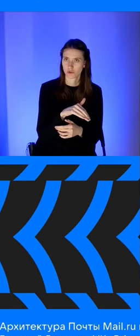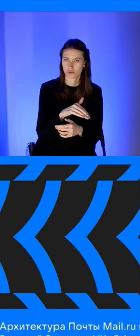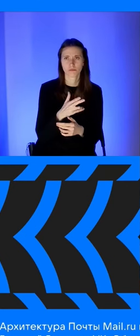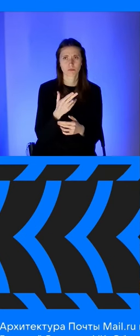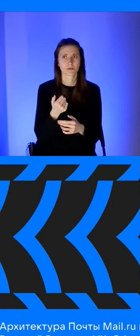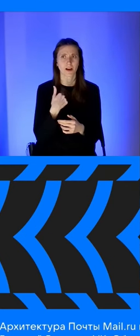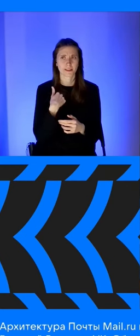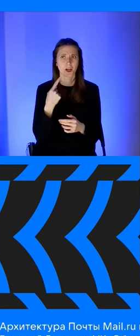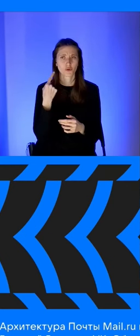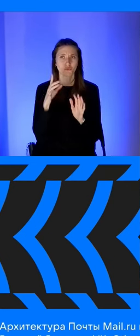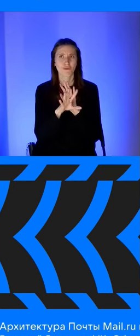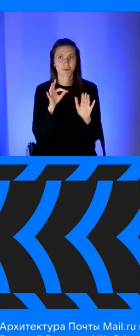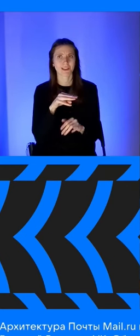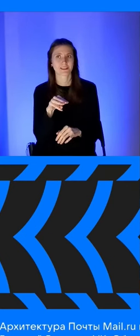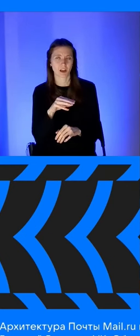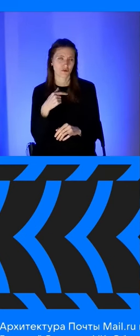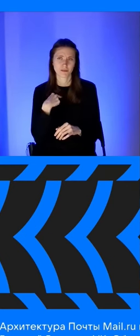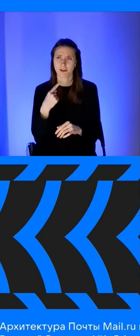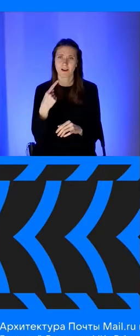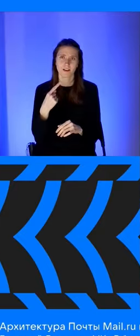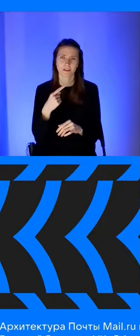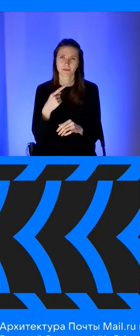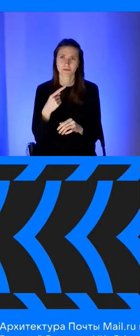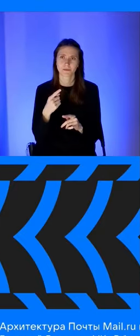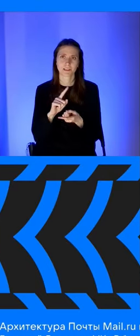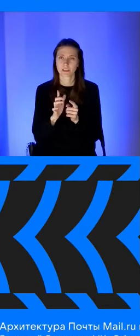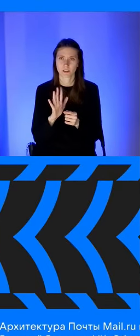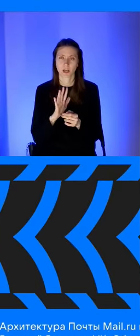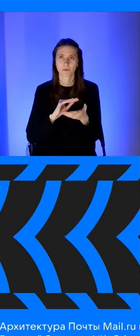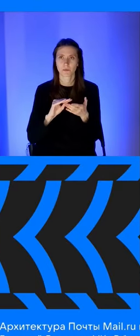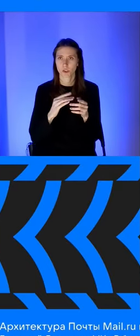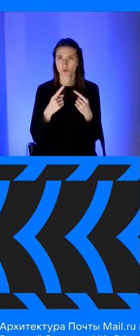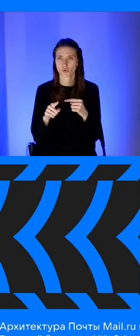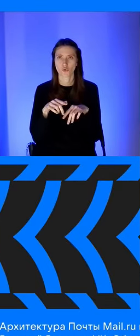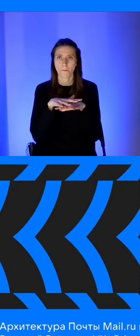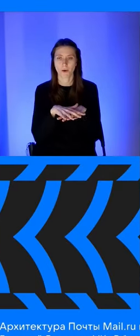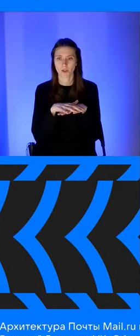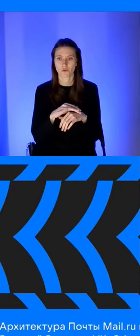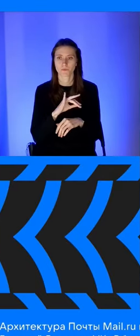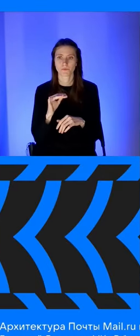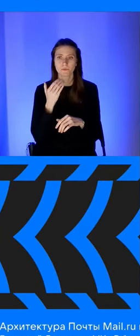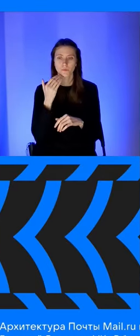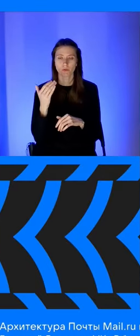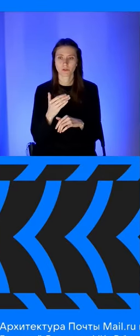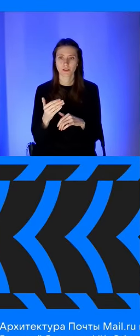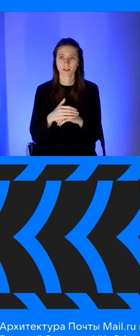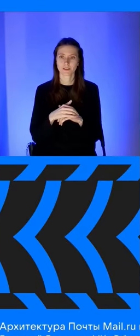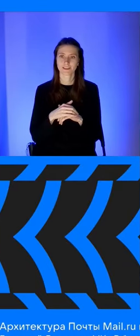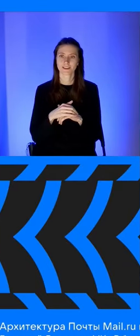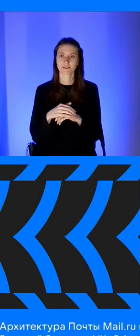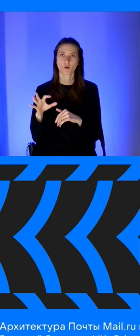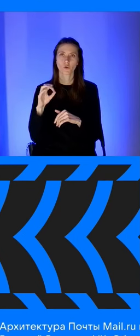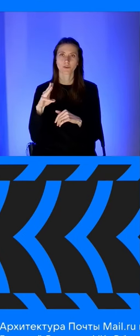я бы взял Tarantul, я бы не стал писать свою кастомную базу. Спасибо. И последний просто наброс небольшой про